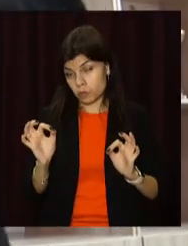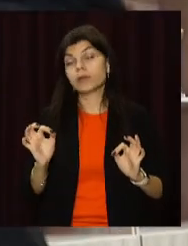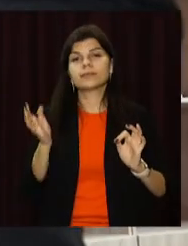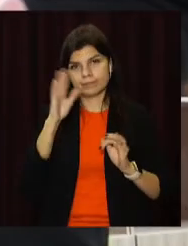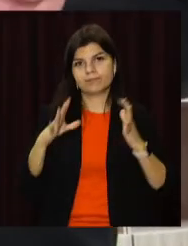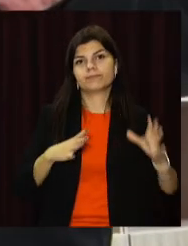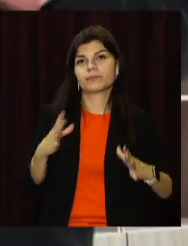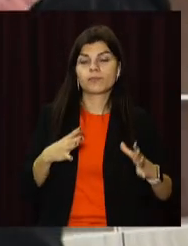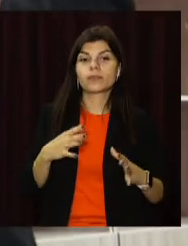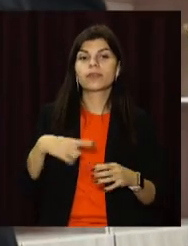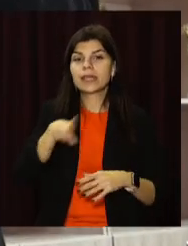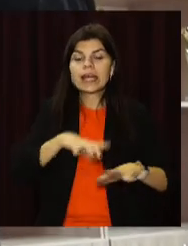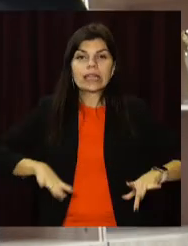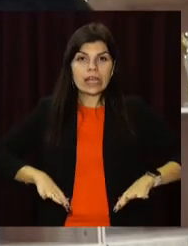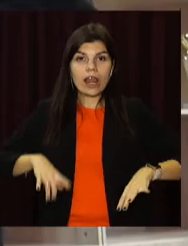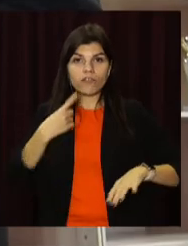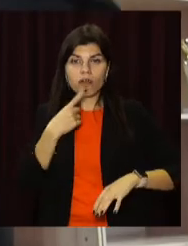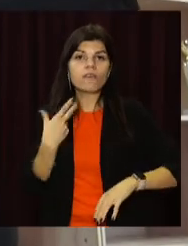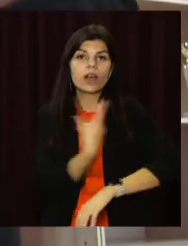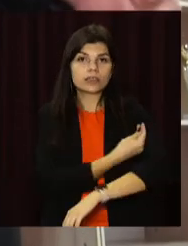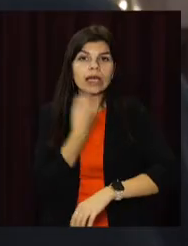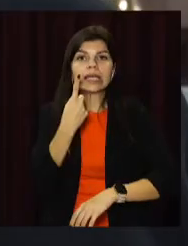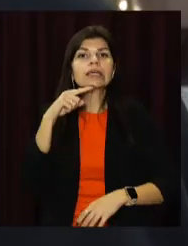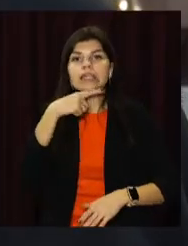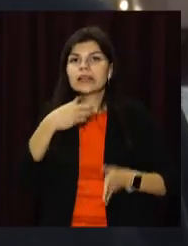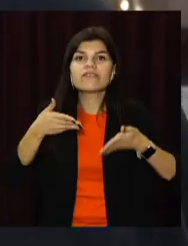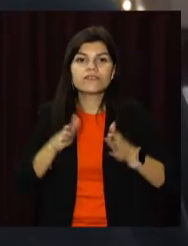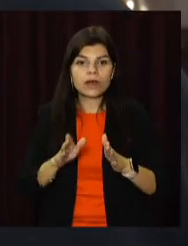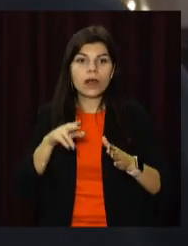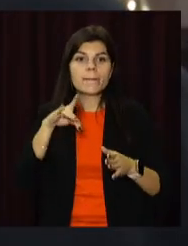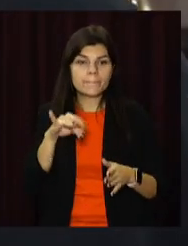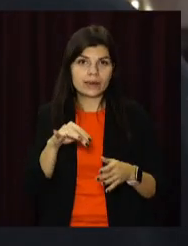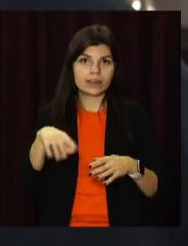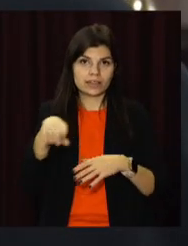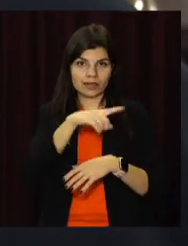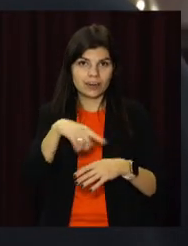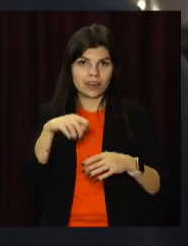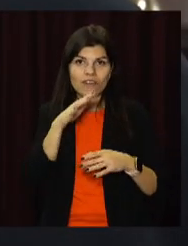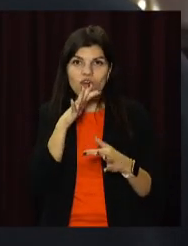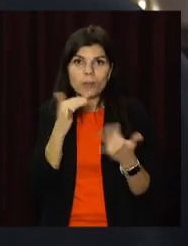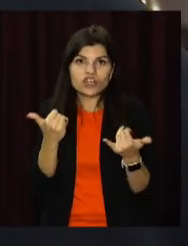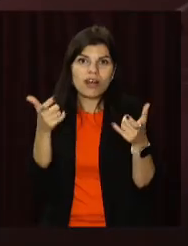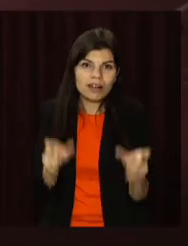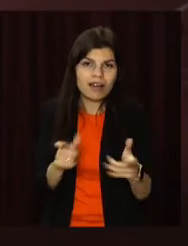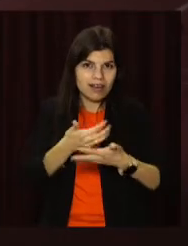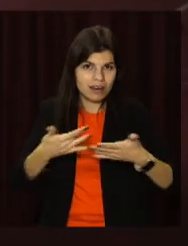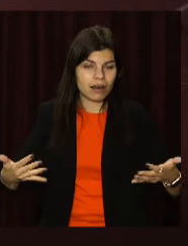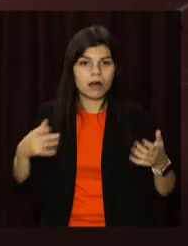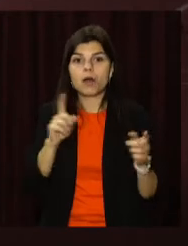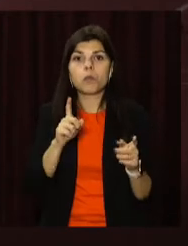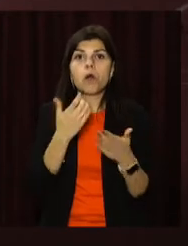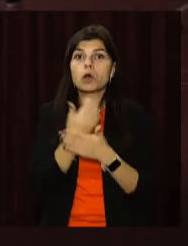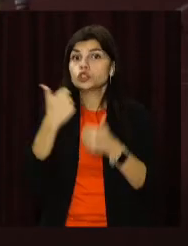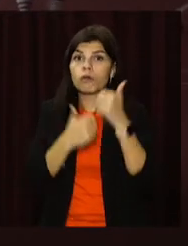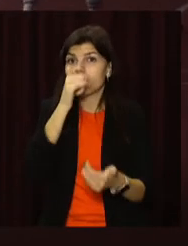Тренери спортсменів в один голос запевняють, вакцинація – єдиний вихід при пандемії для спортсменів. В іншому випадку не потрапити ані на